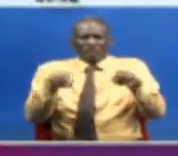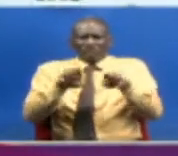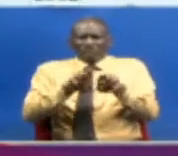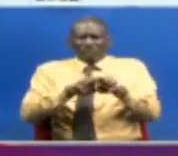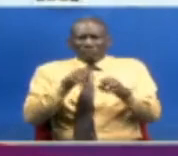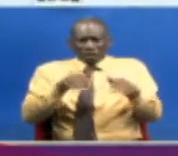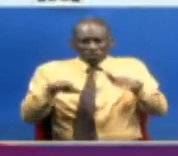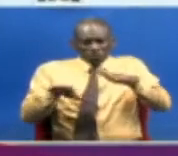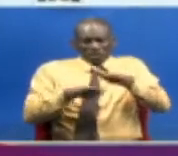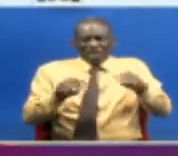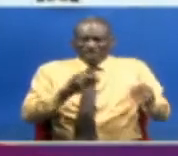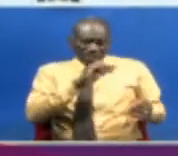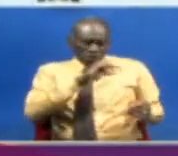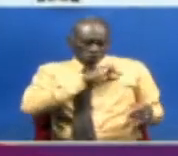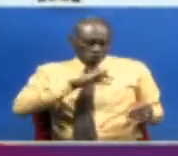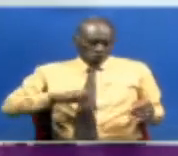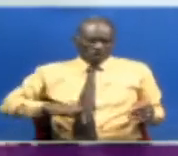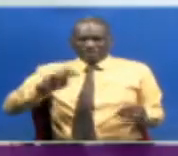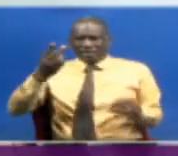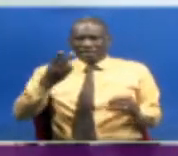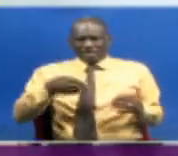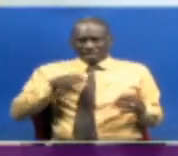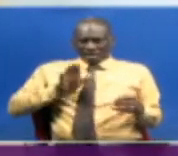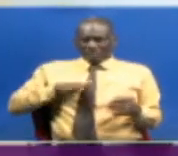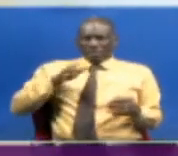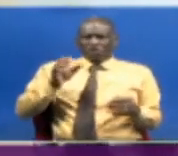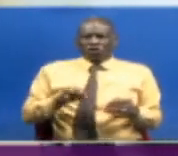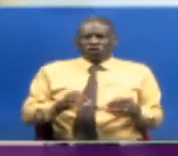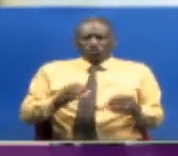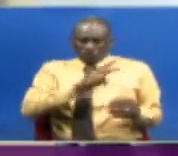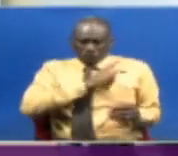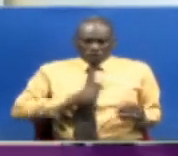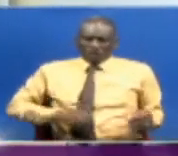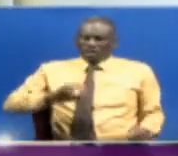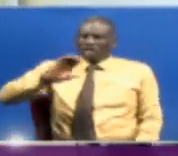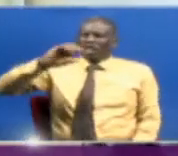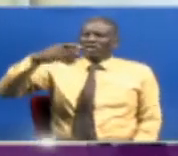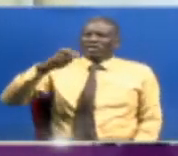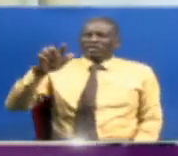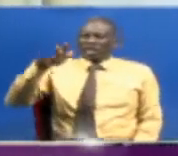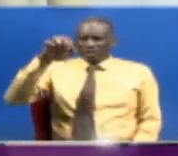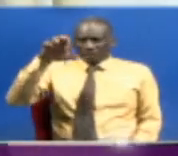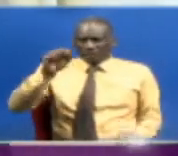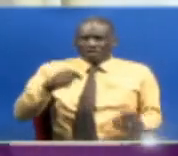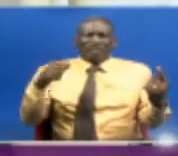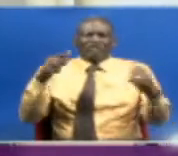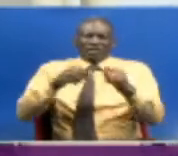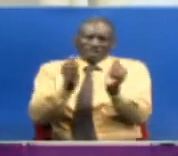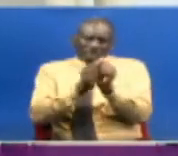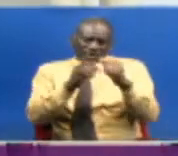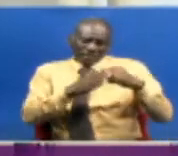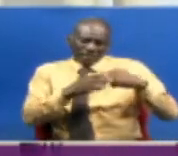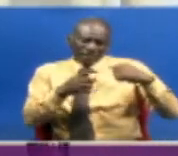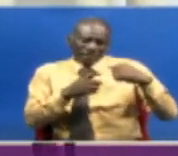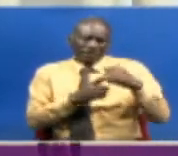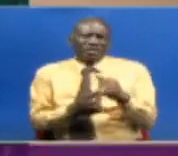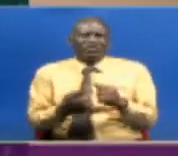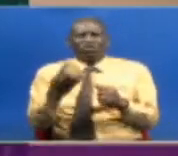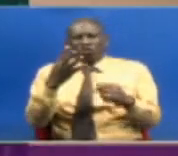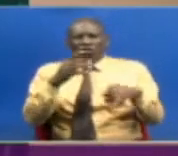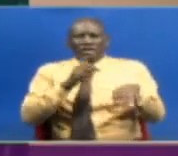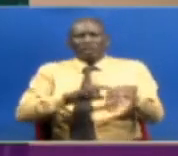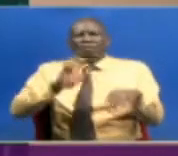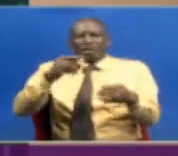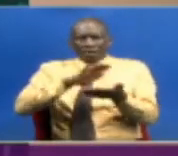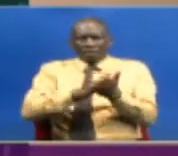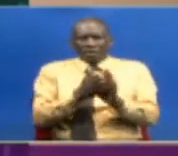Malkia Elizabeth wa pili, mamake mfalme Charles, hadi mwaka 1964 Kenya ilipokuwa jamhuri.